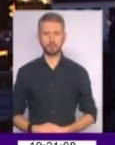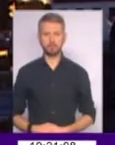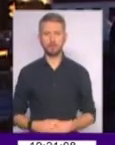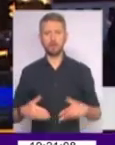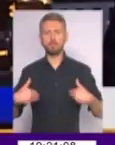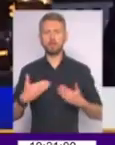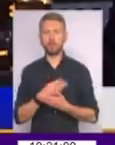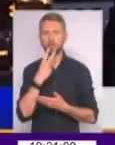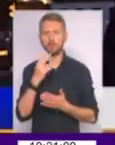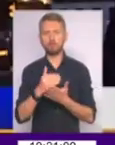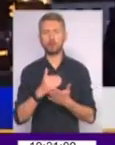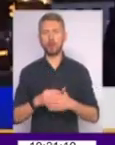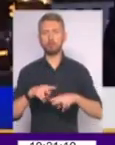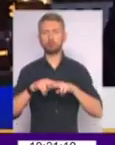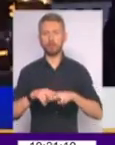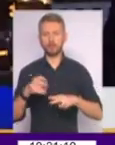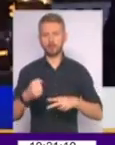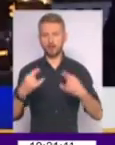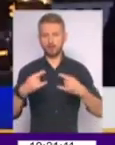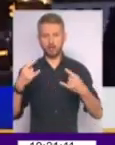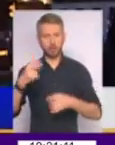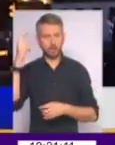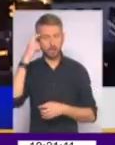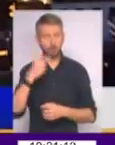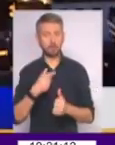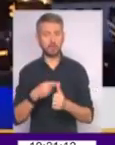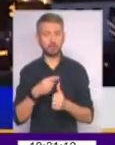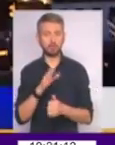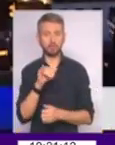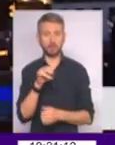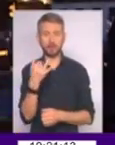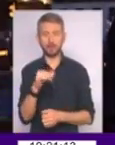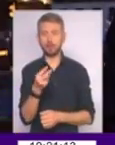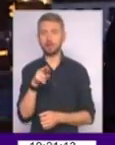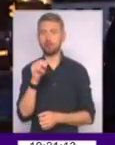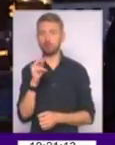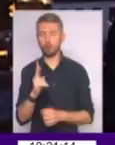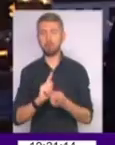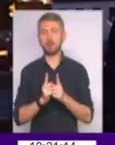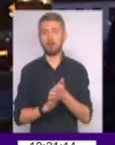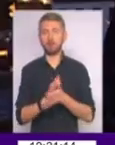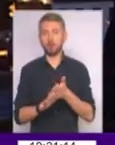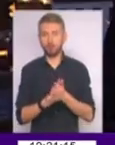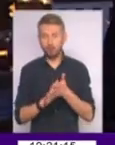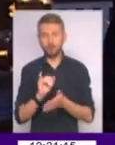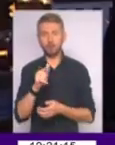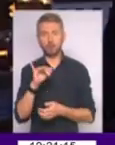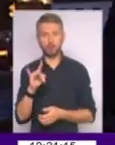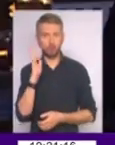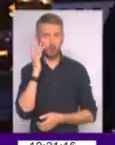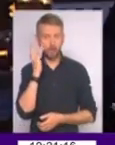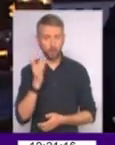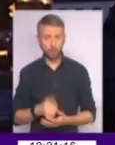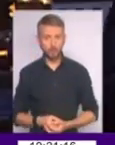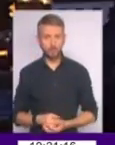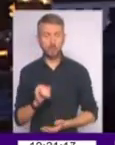Вітаю, ви дивитесь програму «Столиця» на телеканалі «Київ». Мене звуть Віталій Дячук, перекладач жестової мови Ігор Бондаренко. Ну